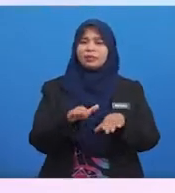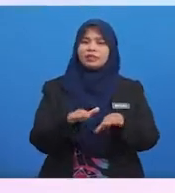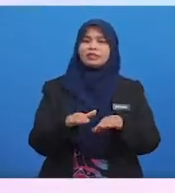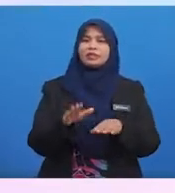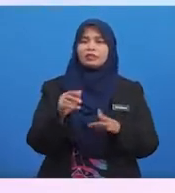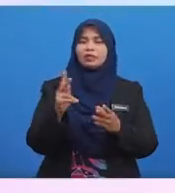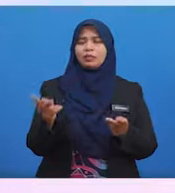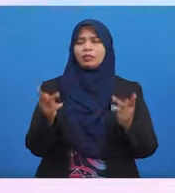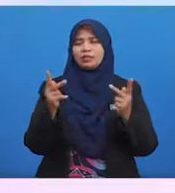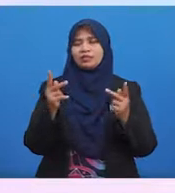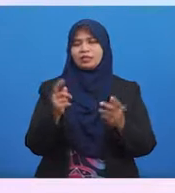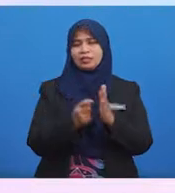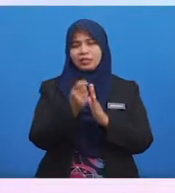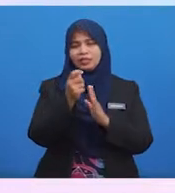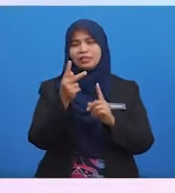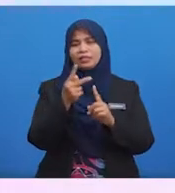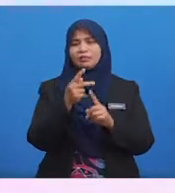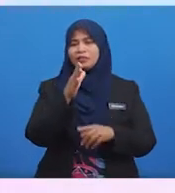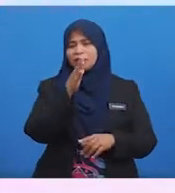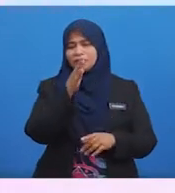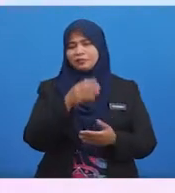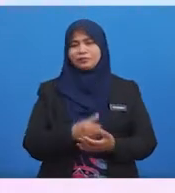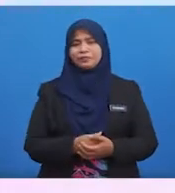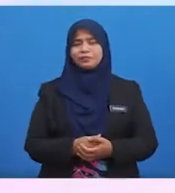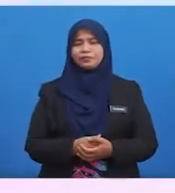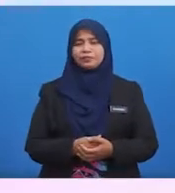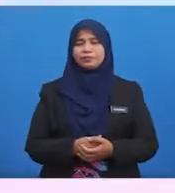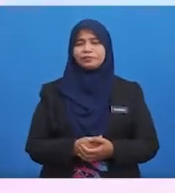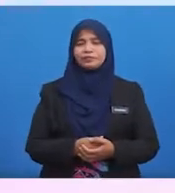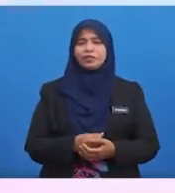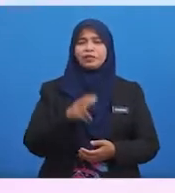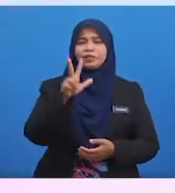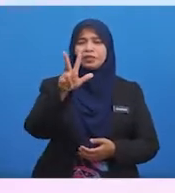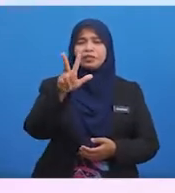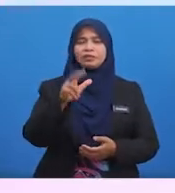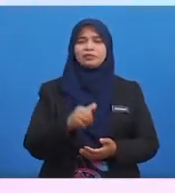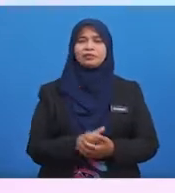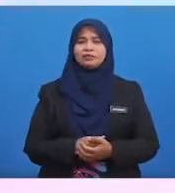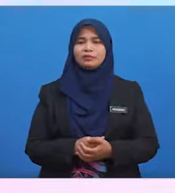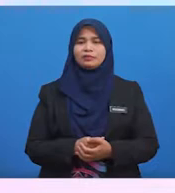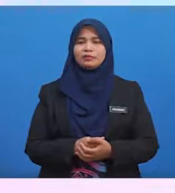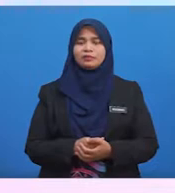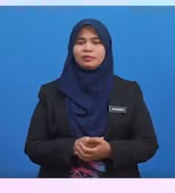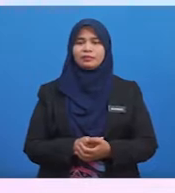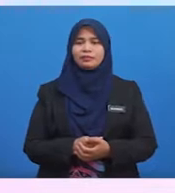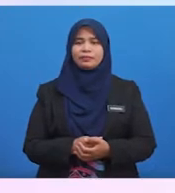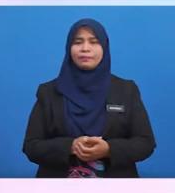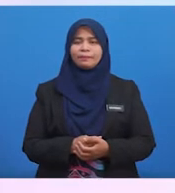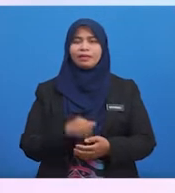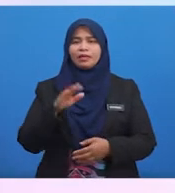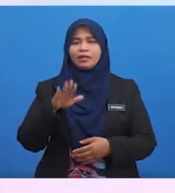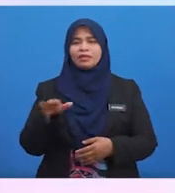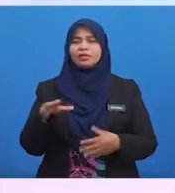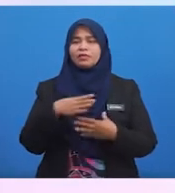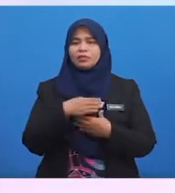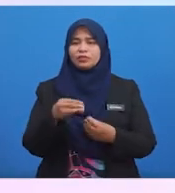ciri Kepada beliau Hai situasi ketiga aja